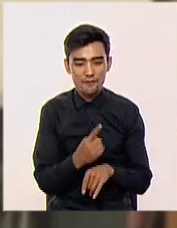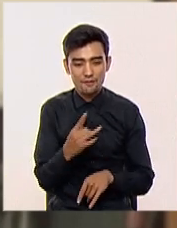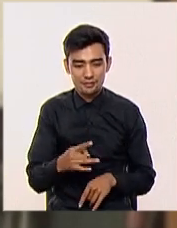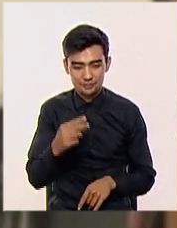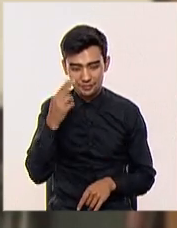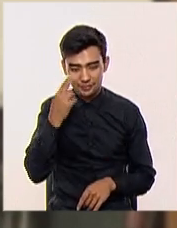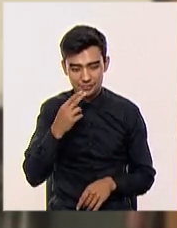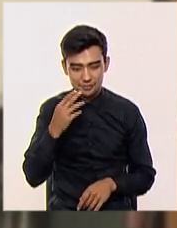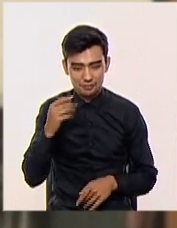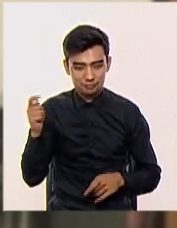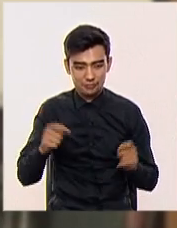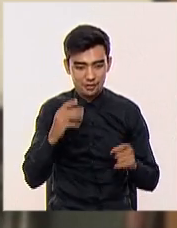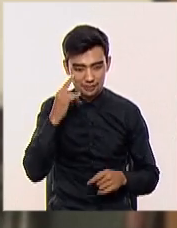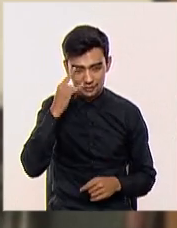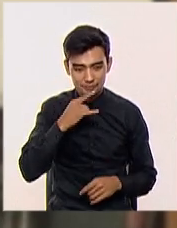получила